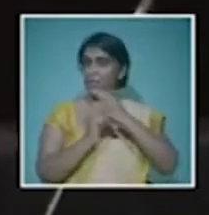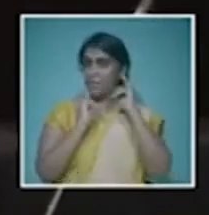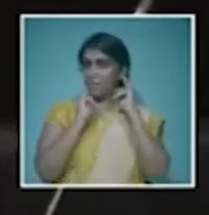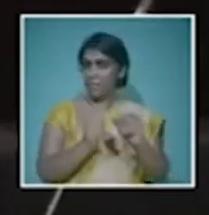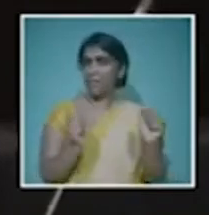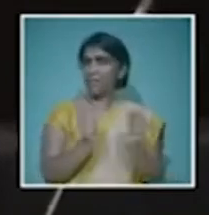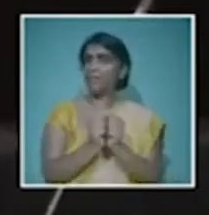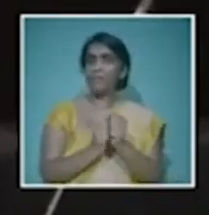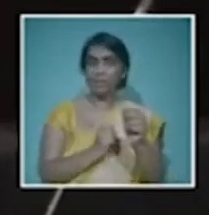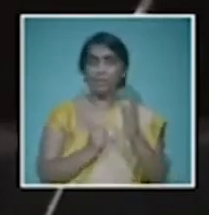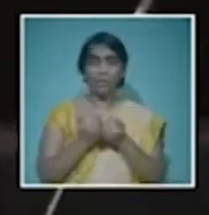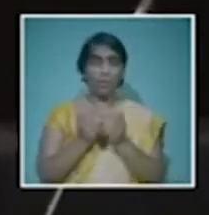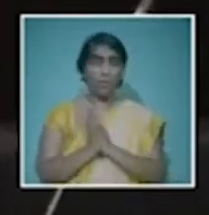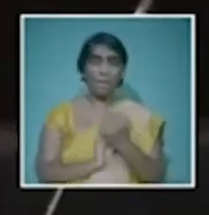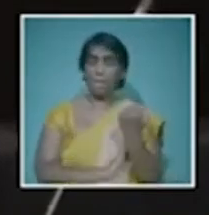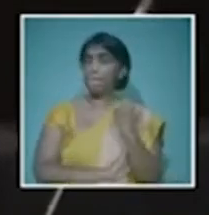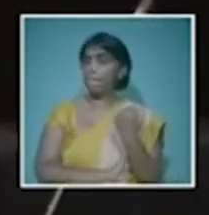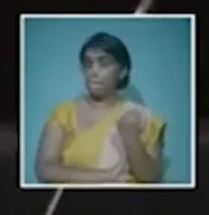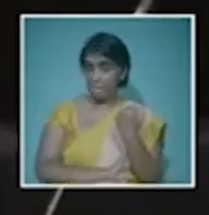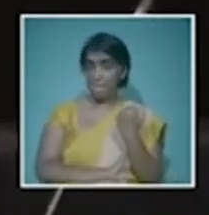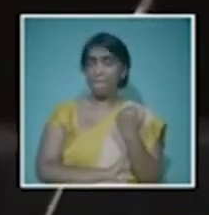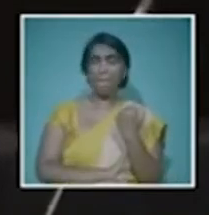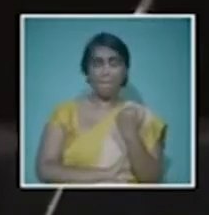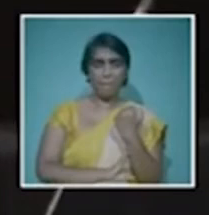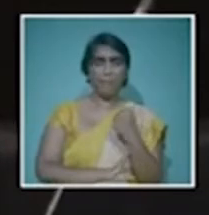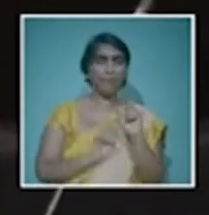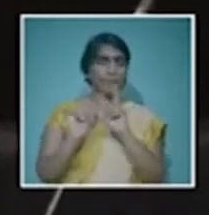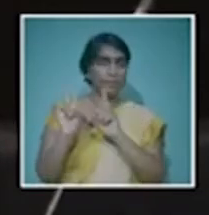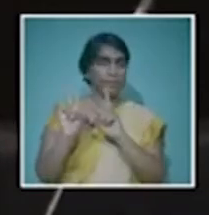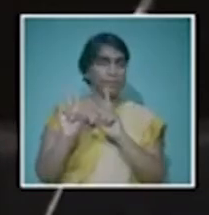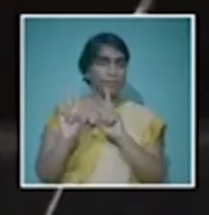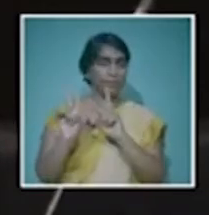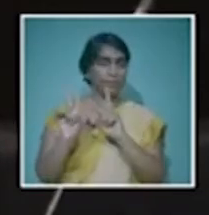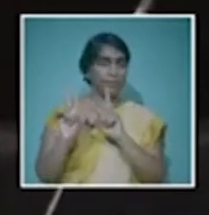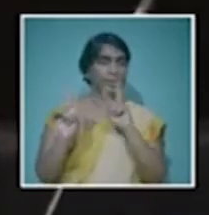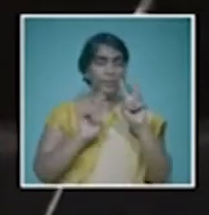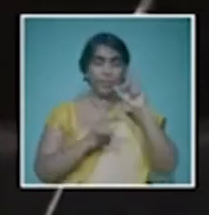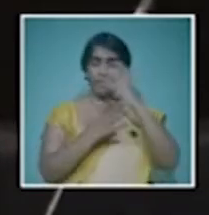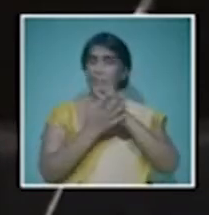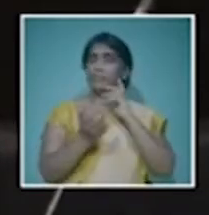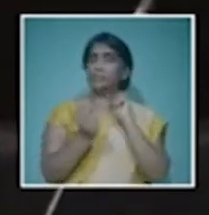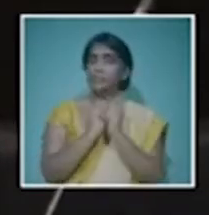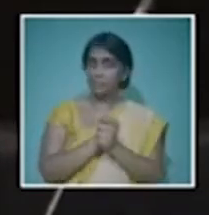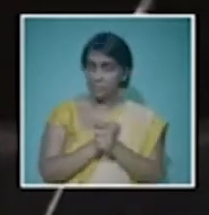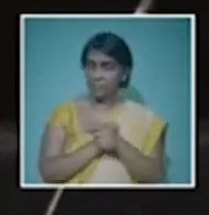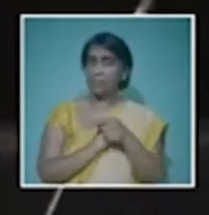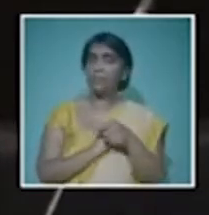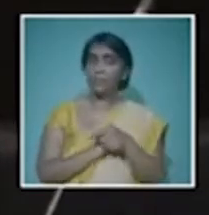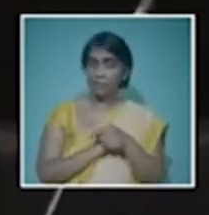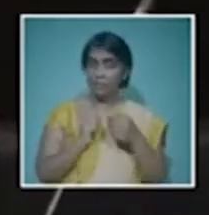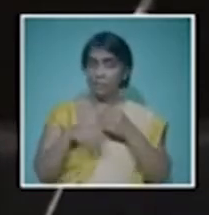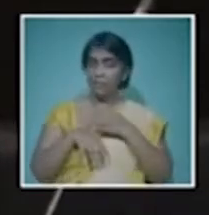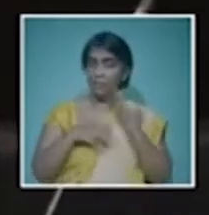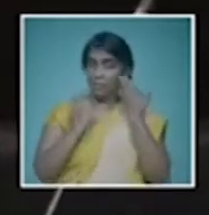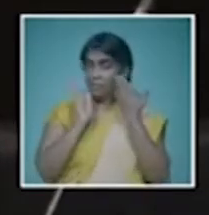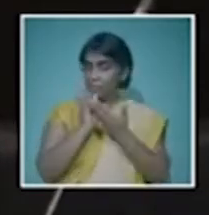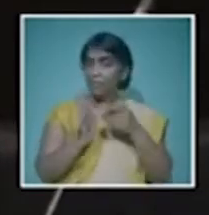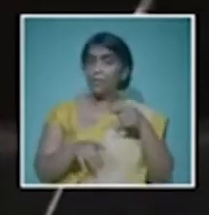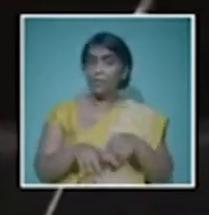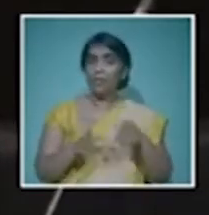அதிகார உச்சத்தை, அதாவது 22வது திருத்தம் இன்று வருகின்ற பொழுது அந்த கட்சி இன்று